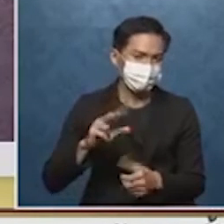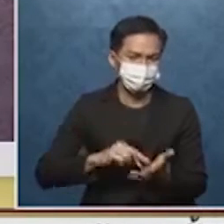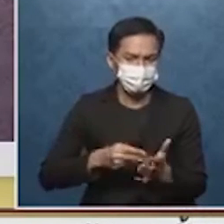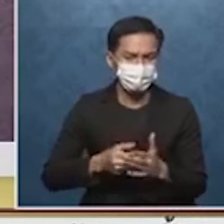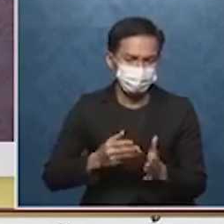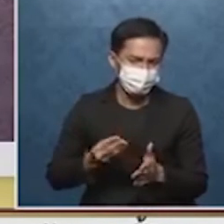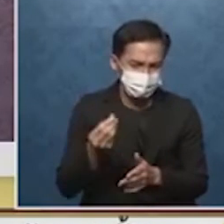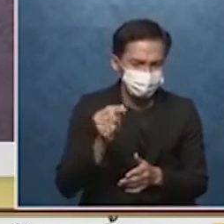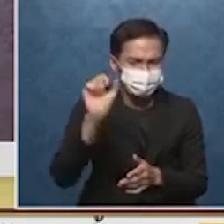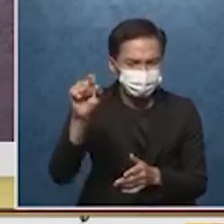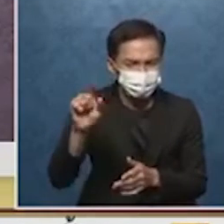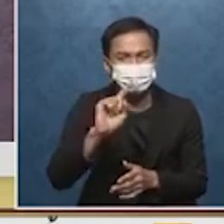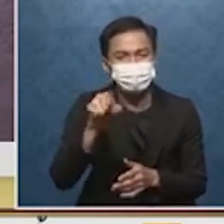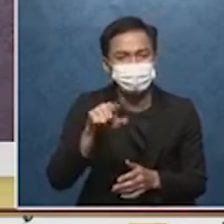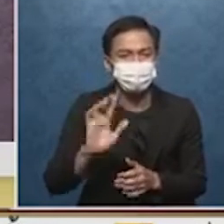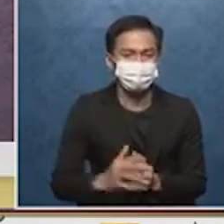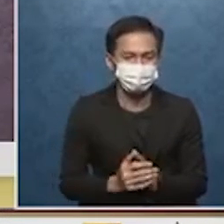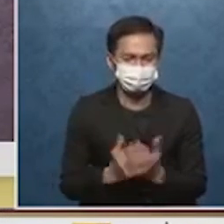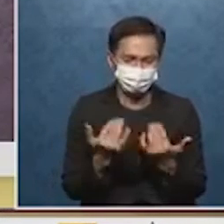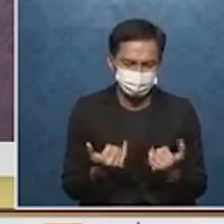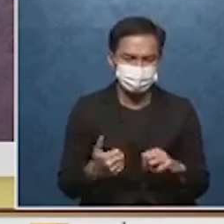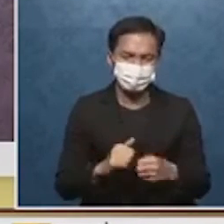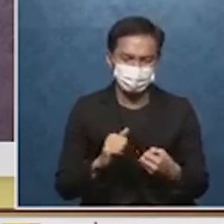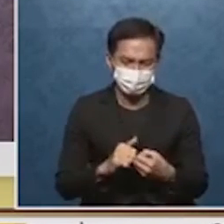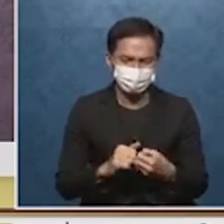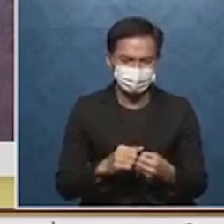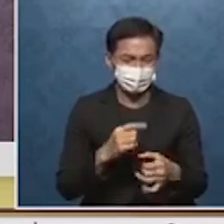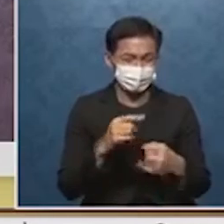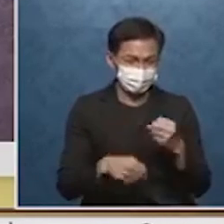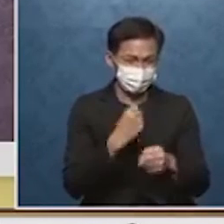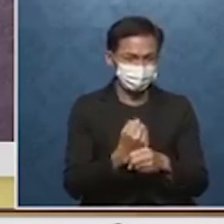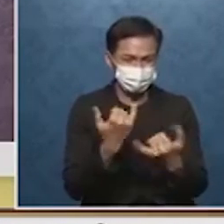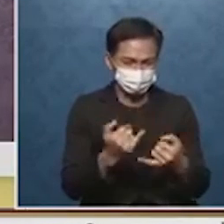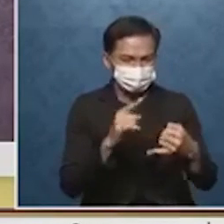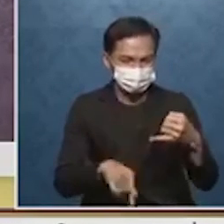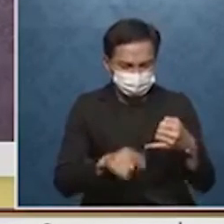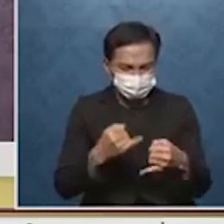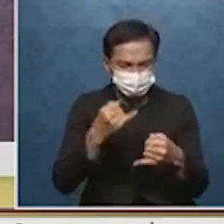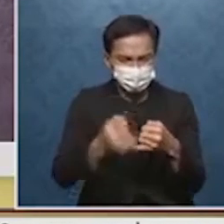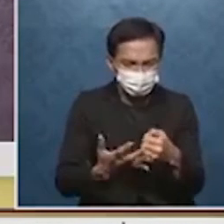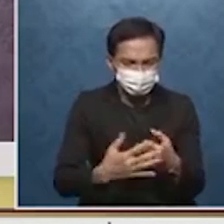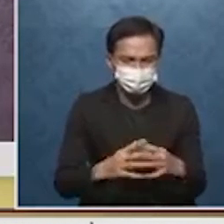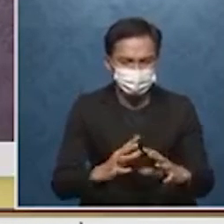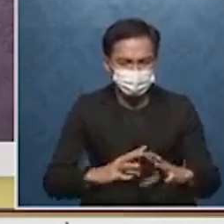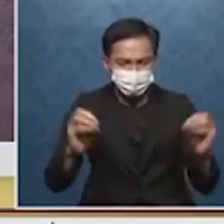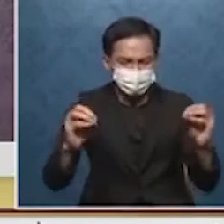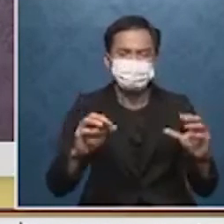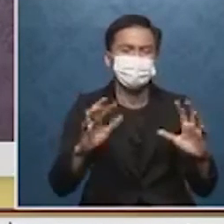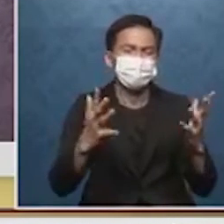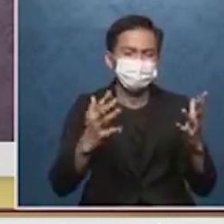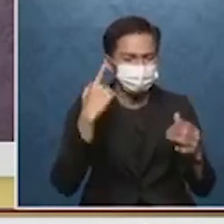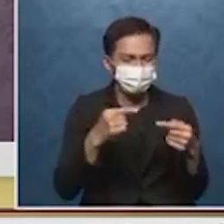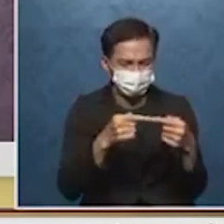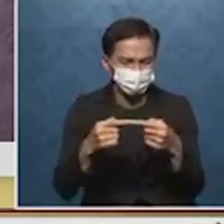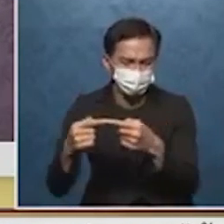และปัญหาตรงเนี้ยมันก็ยังไม่จบไปภายในปีนี้หรอกครับมันยังจะต้องมีต่อไปอีกให้รัฐบาลนะครับ